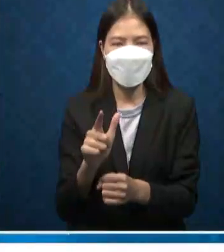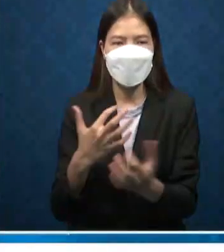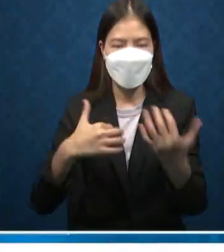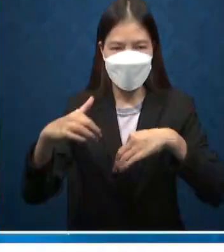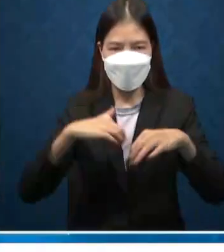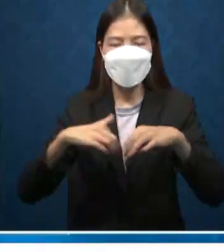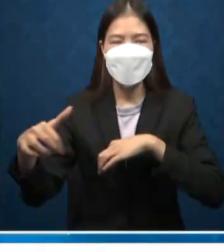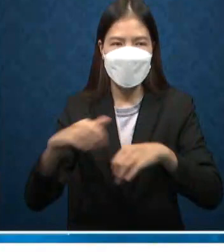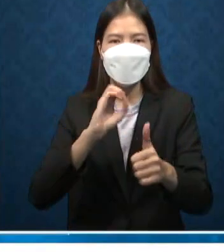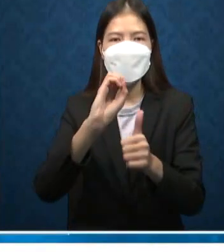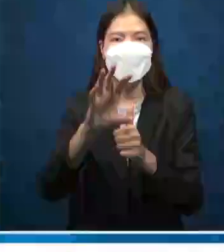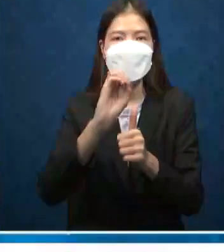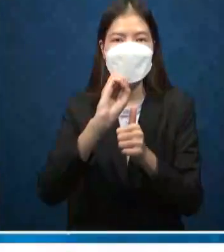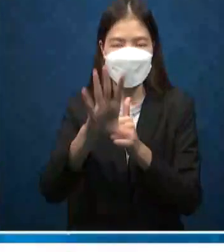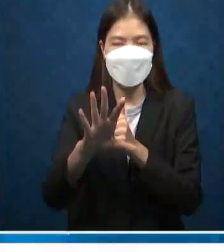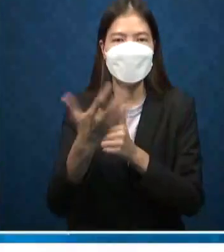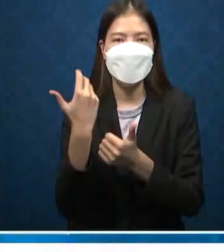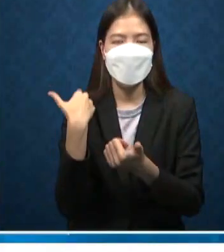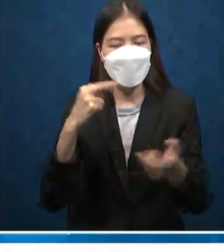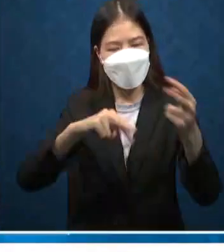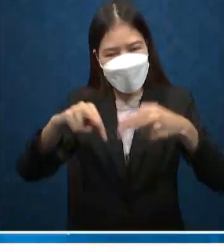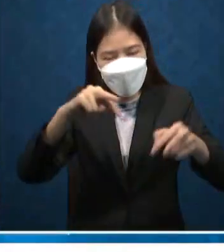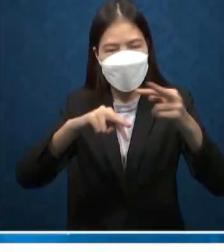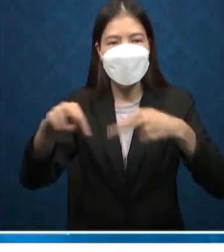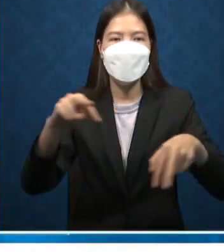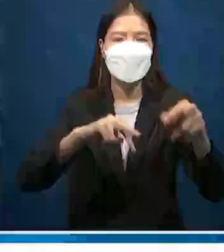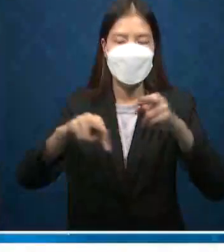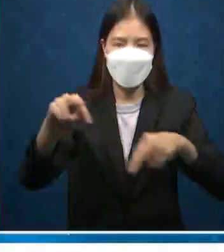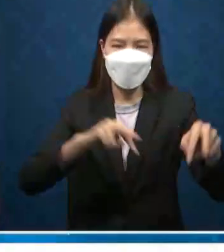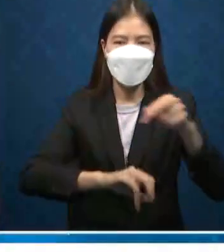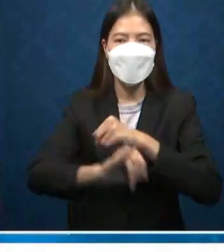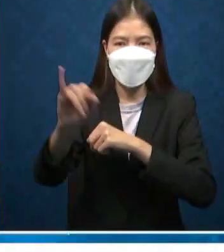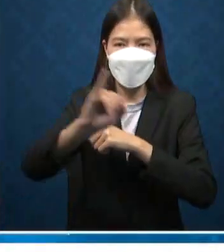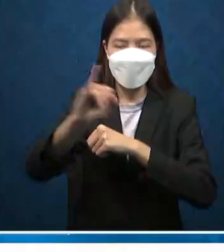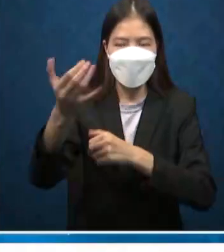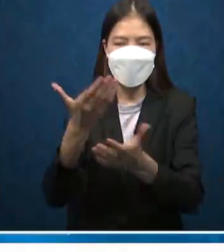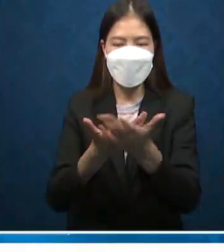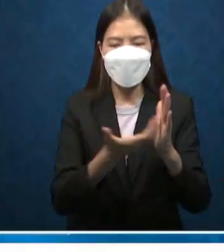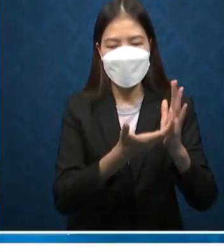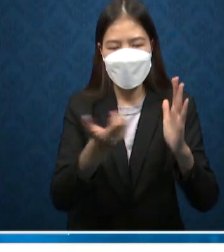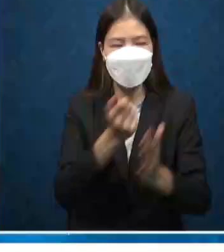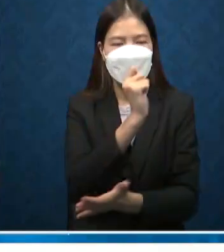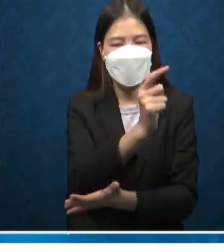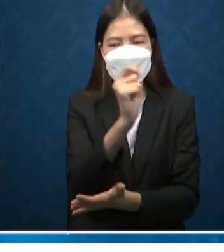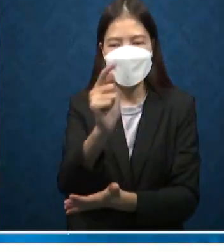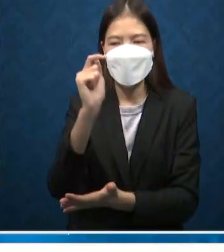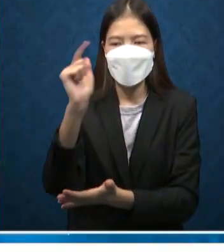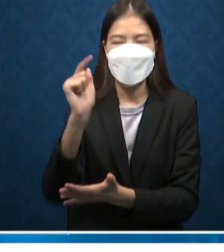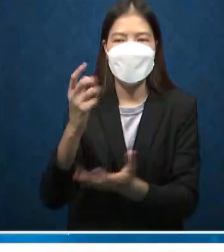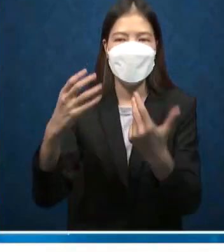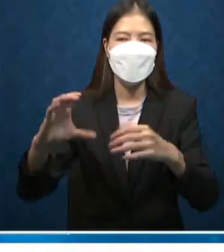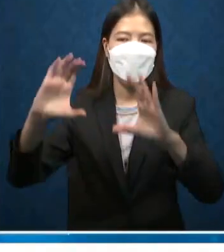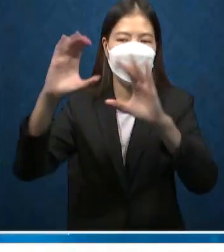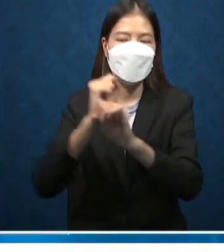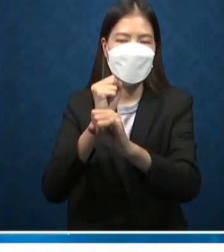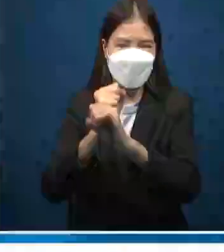ะครับอันนี้เป็นข้อเสนอแนะนะครับในการกำกับดูแลและตรวจสอบความถูกต้องการเบิกจ่ายอย่างต่อเนื่องนะครับค